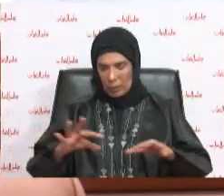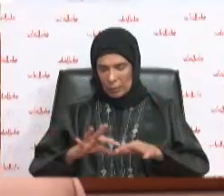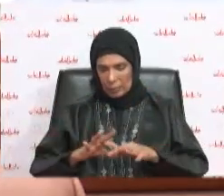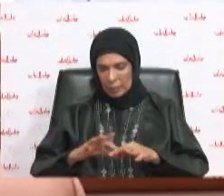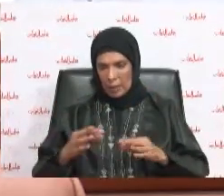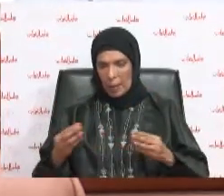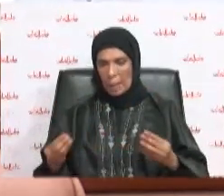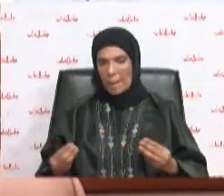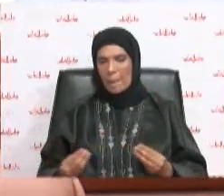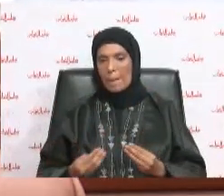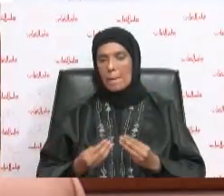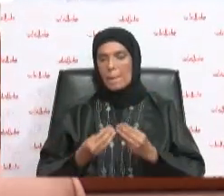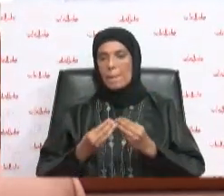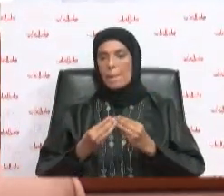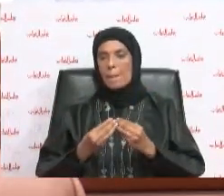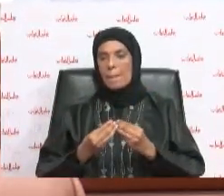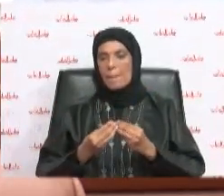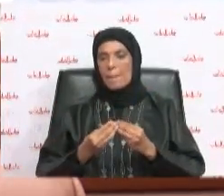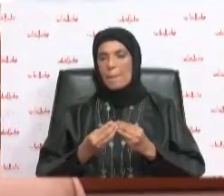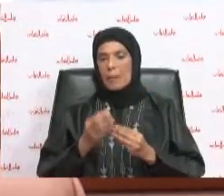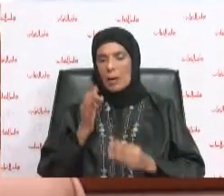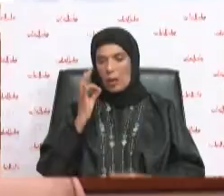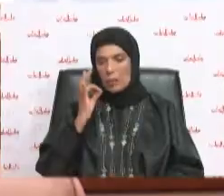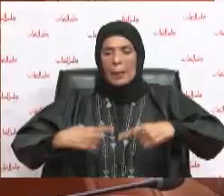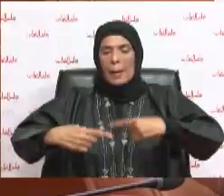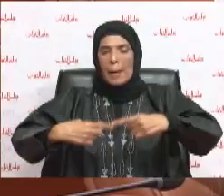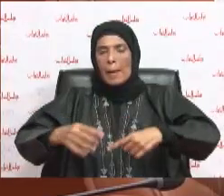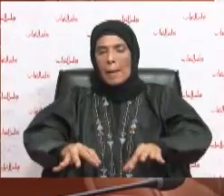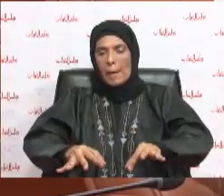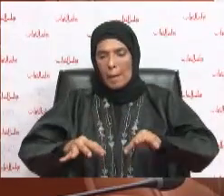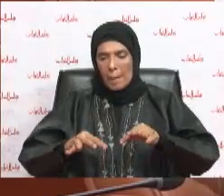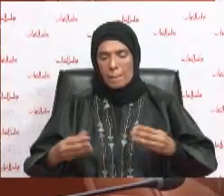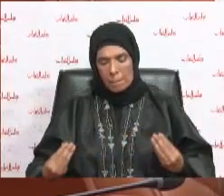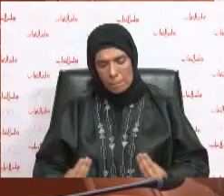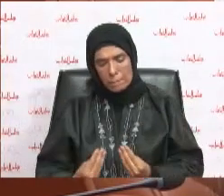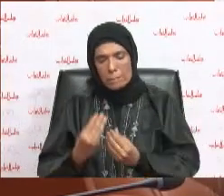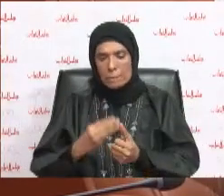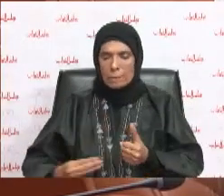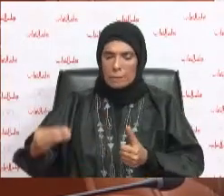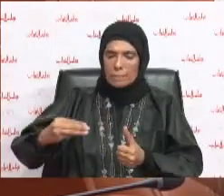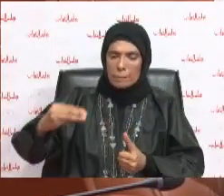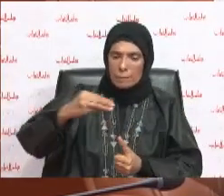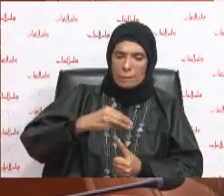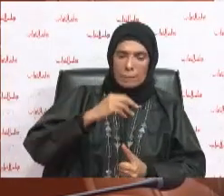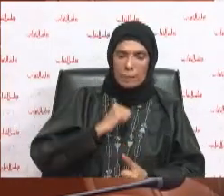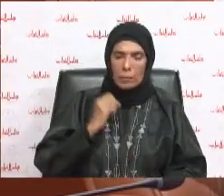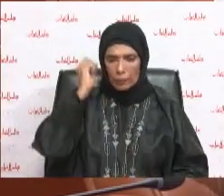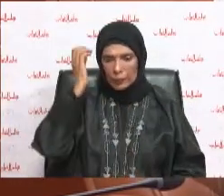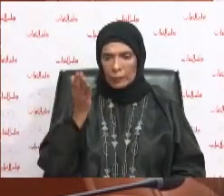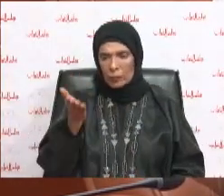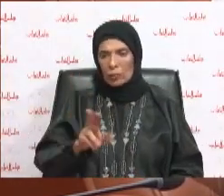دائما عمل مستمر ويتطلب التطوير بشكل مستمر، ونحرص على التعاطي بإيجابية في ما ورد من التقرير من مقترحات